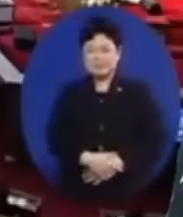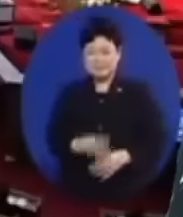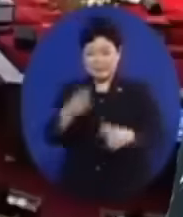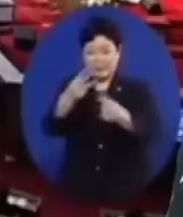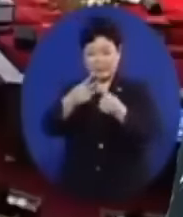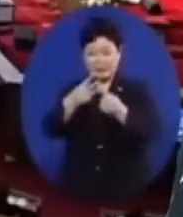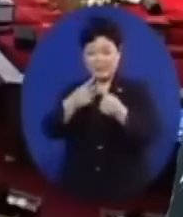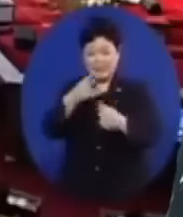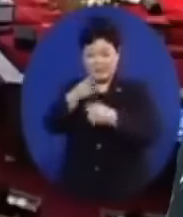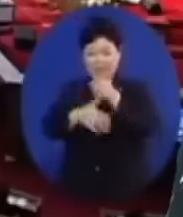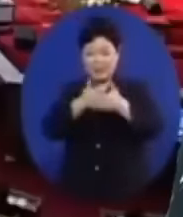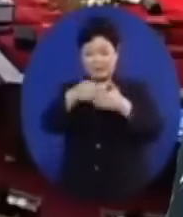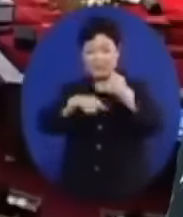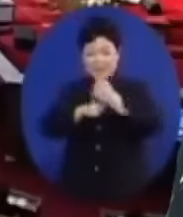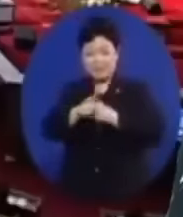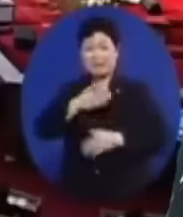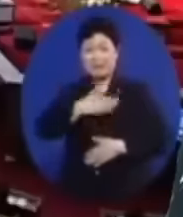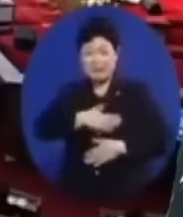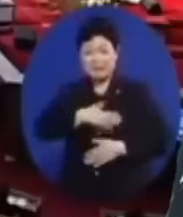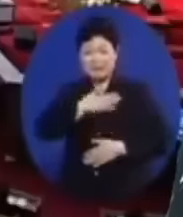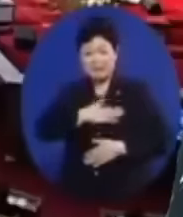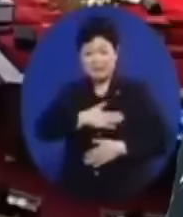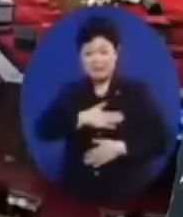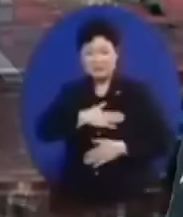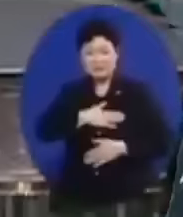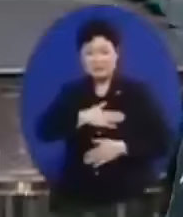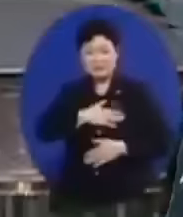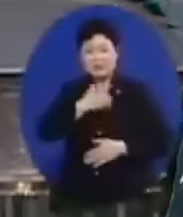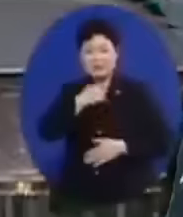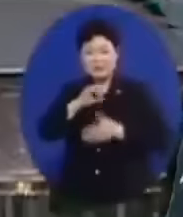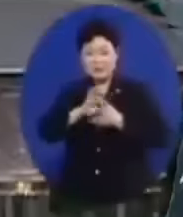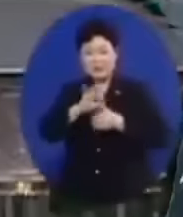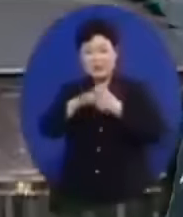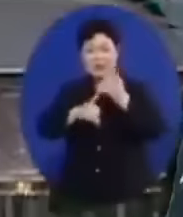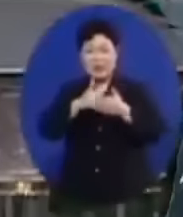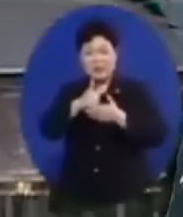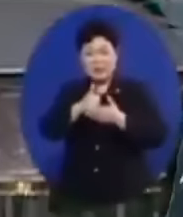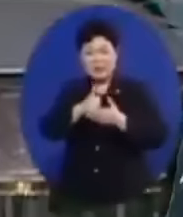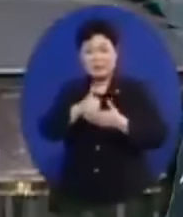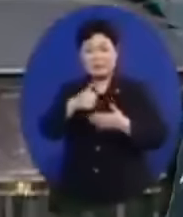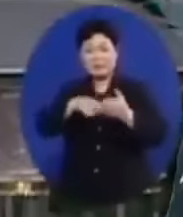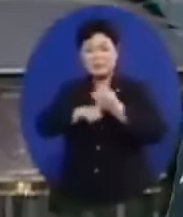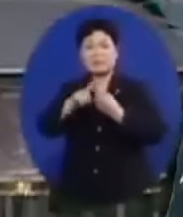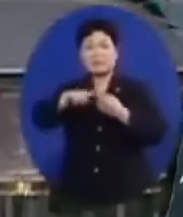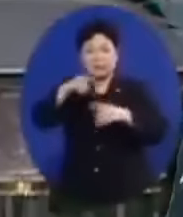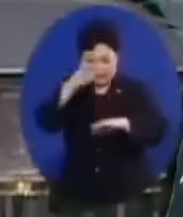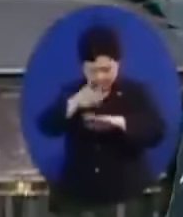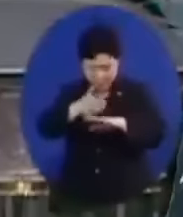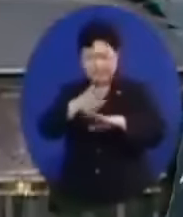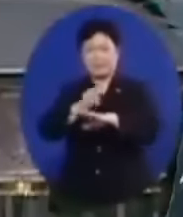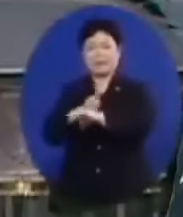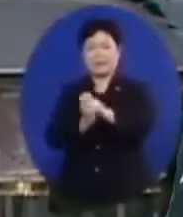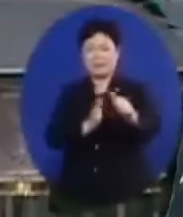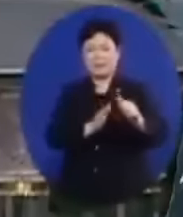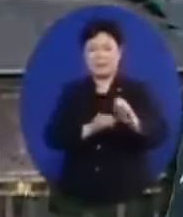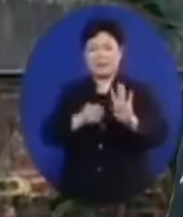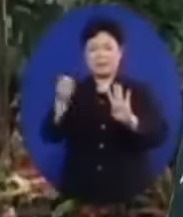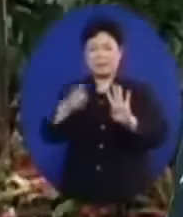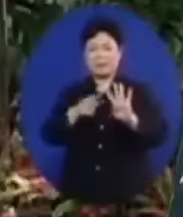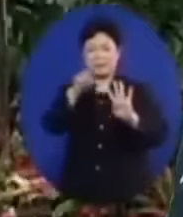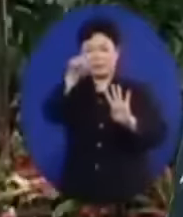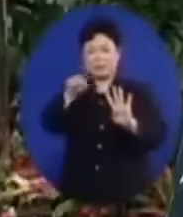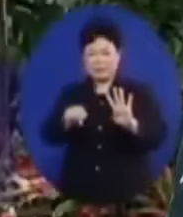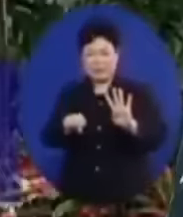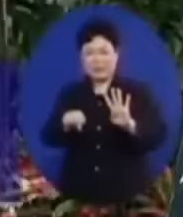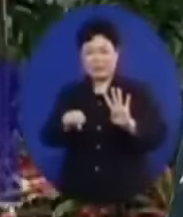셋째로, 하나님의 뜻을 알고는 우리가 하나님 뜻을 감사하게 받아들여야 되는 것입니다. 빌립보서 4장 6절로